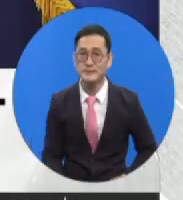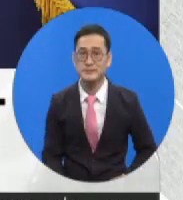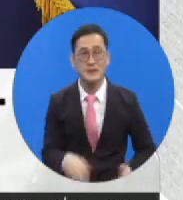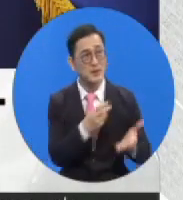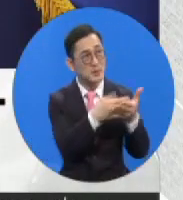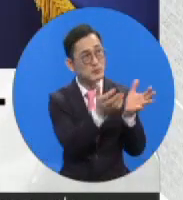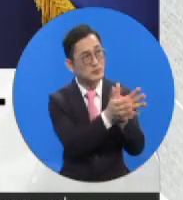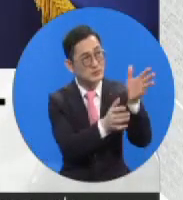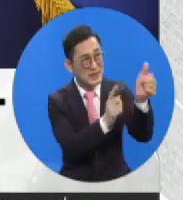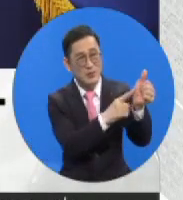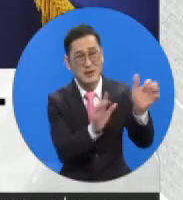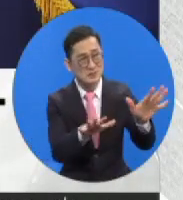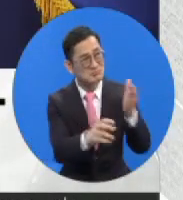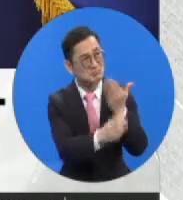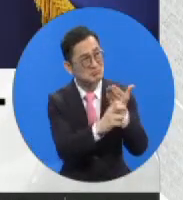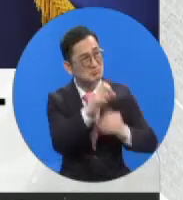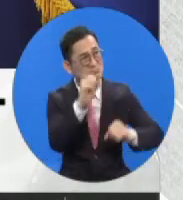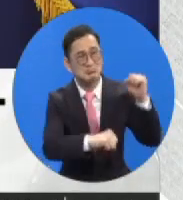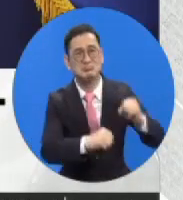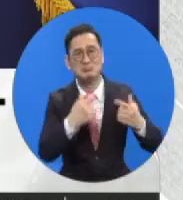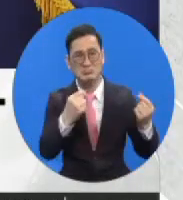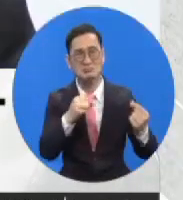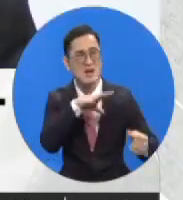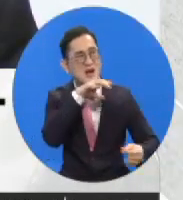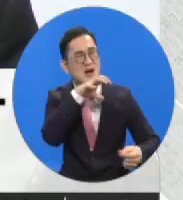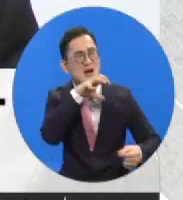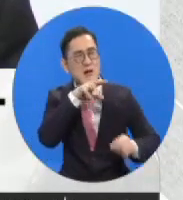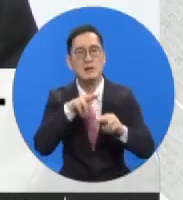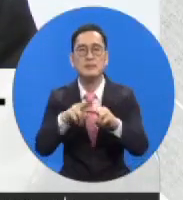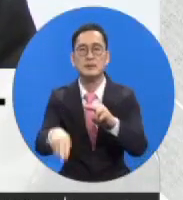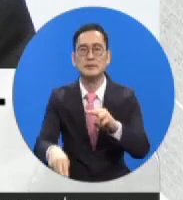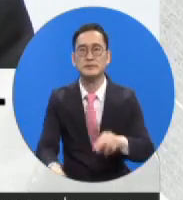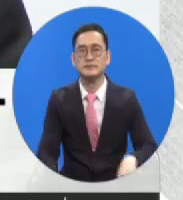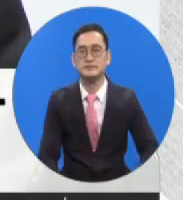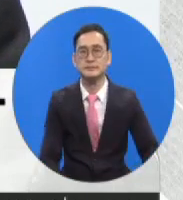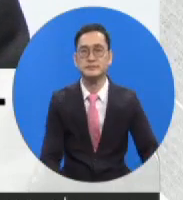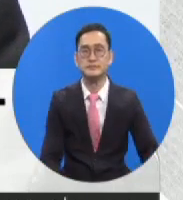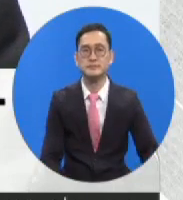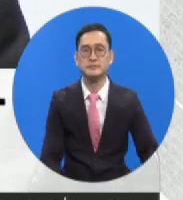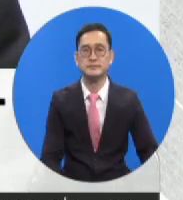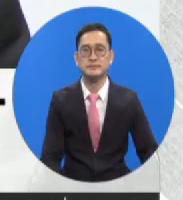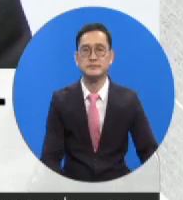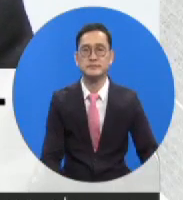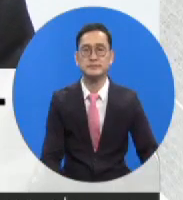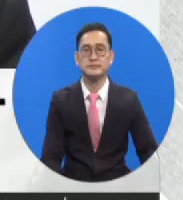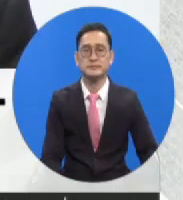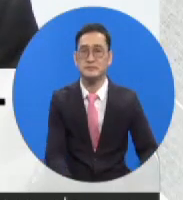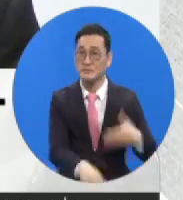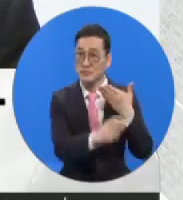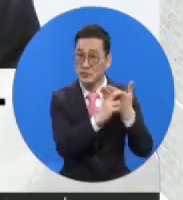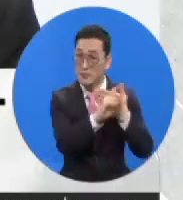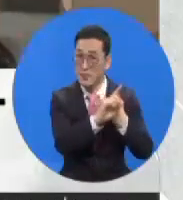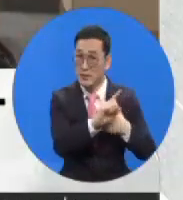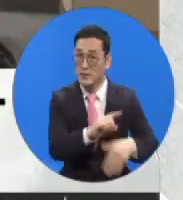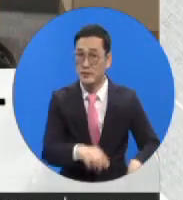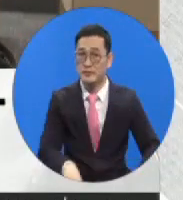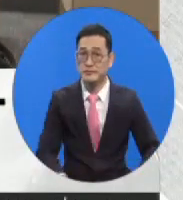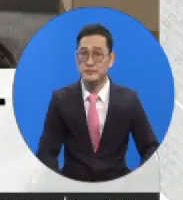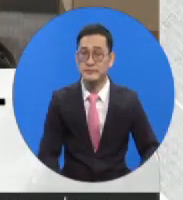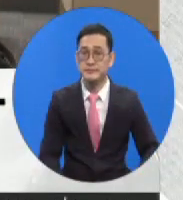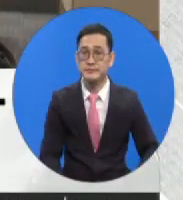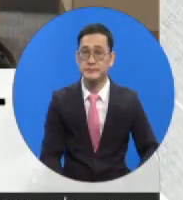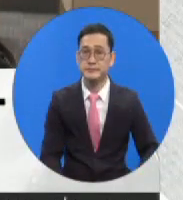같은 맥락 속에 있는 거죠. 그런데 첫 번째는 이거, 그러니까 두 가지를 구분해 볼 필요가 있을 것 같은데 위법하다는 건 조금 전 김광삼 변호사